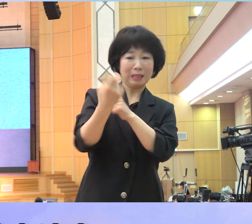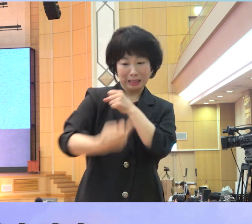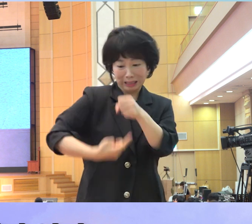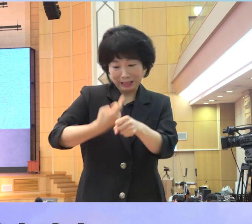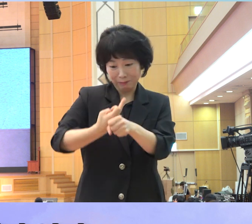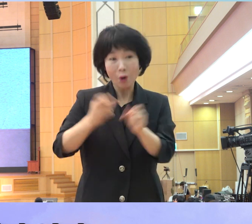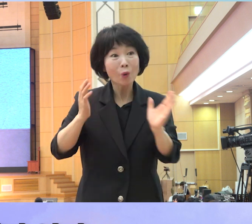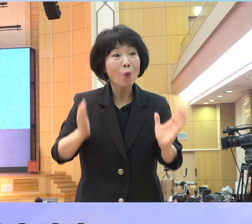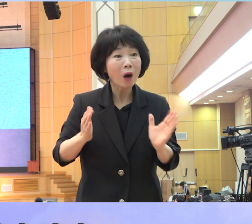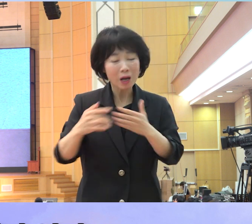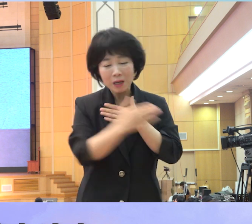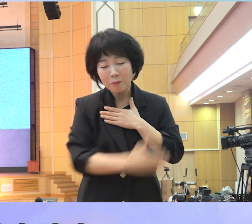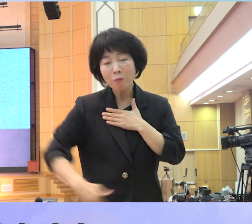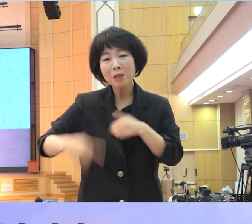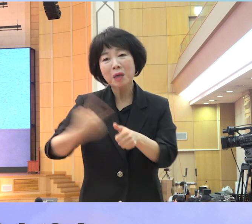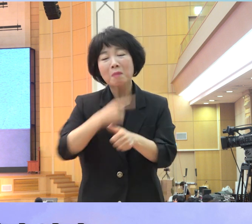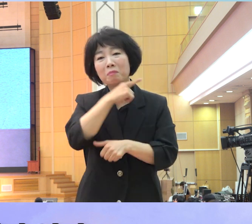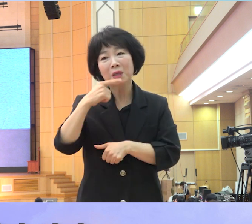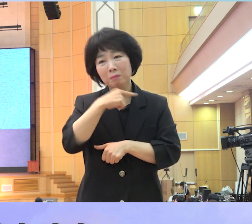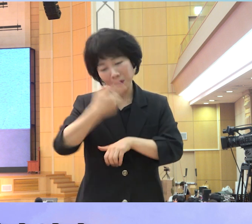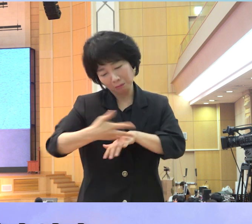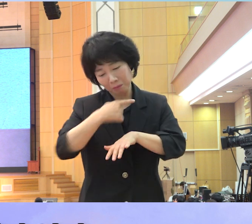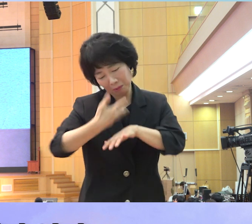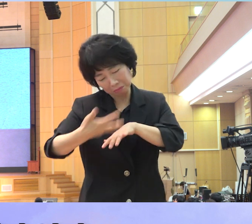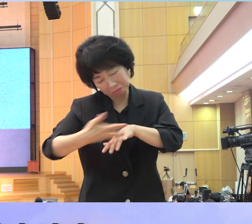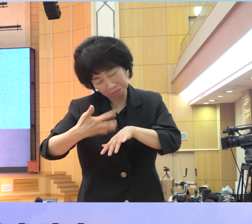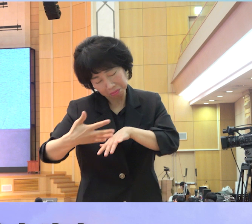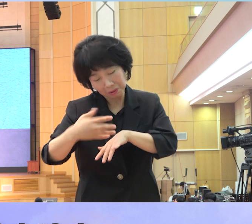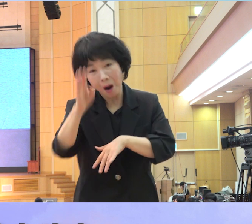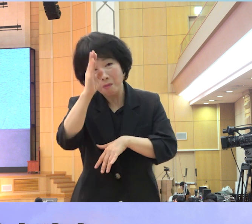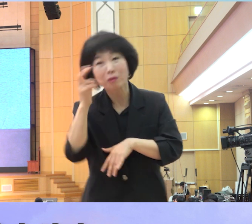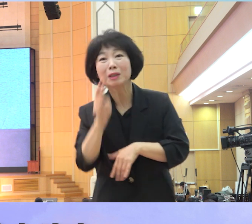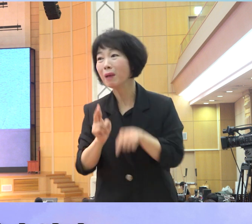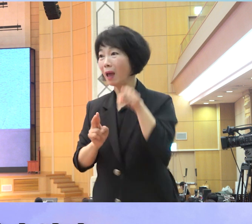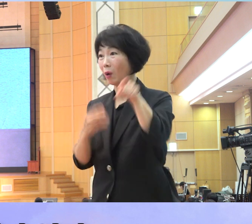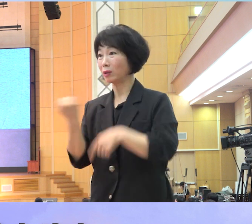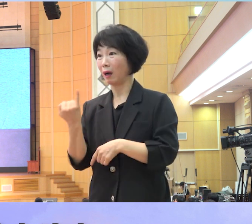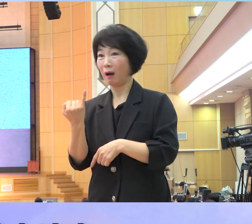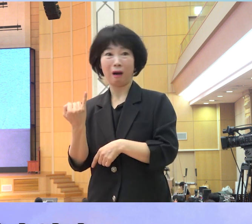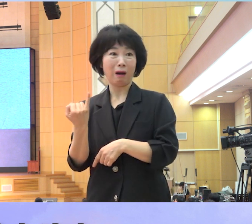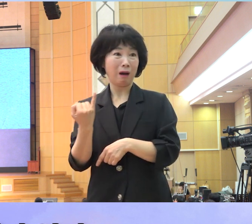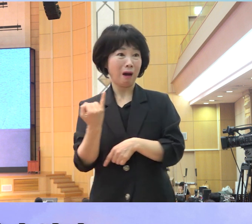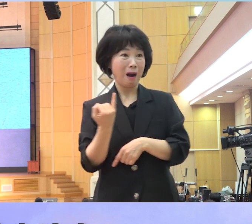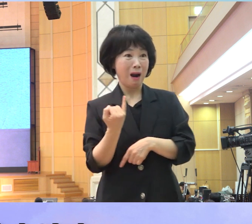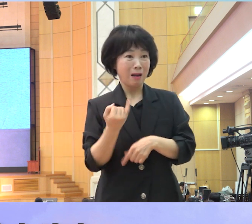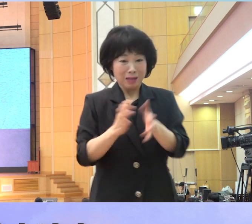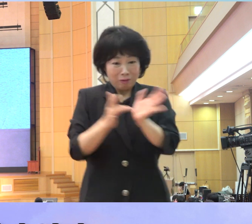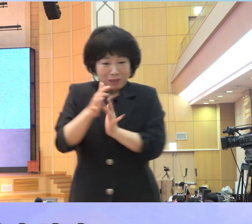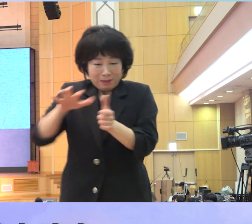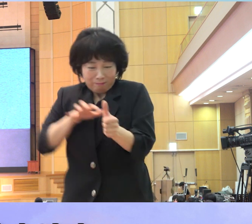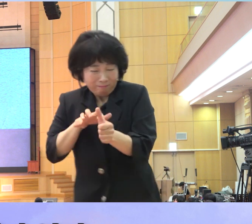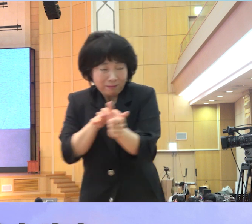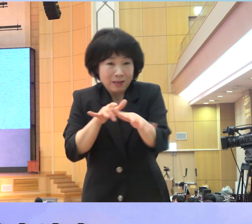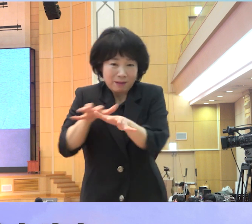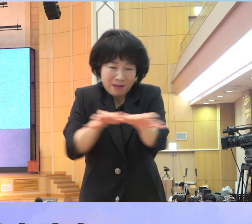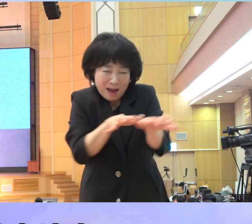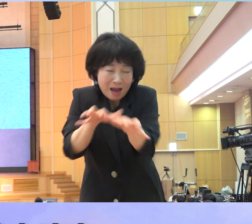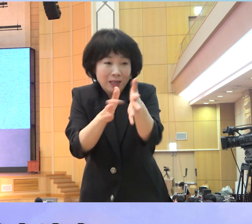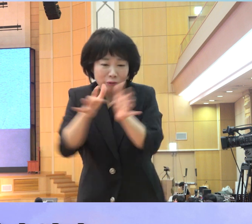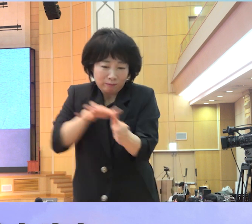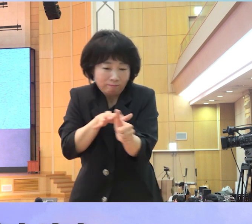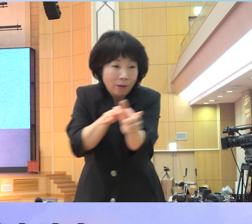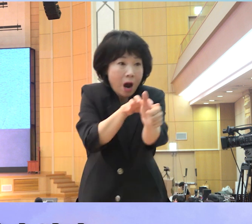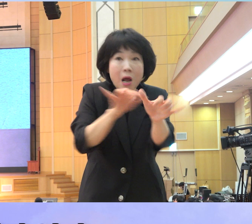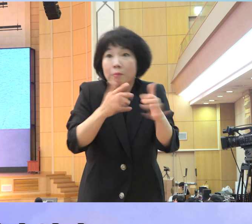과정이 아주 쉽지는 않습니다. 성경에 보면 사람들이 애워싸고 사람들이 막 군중으로